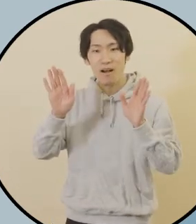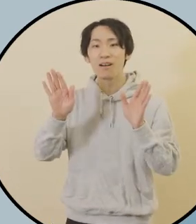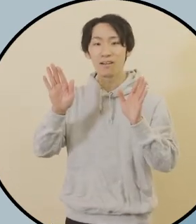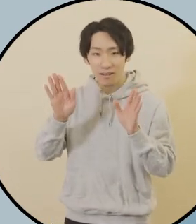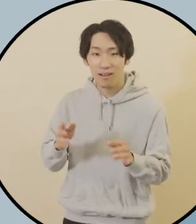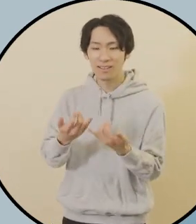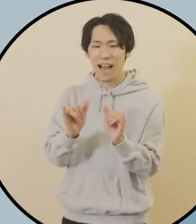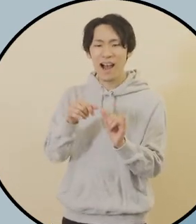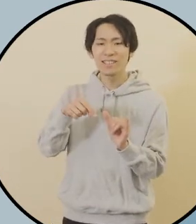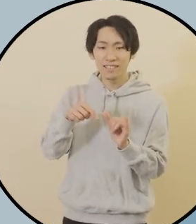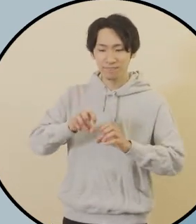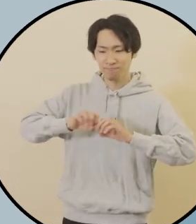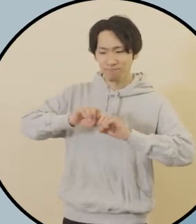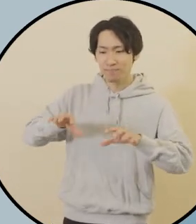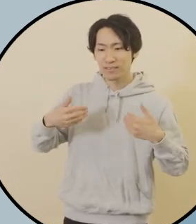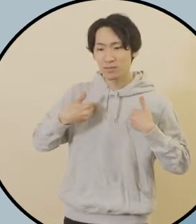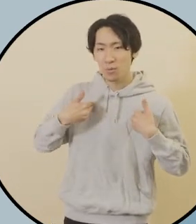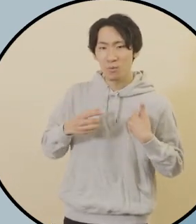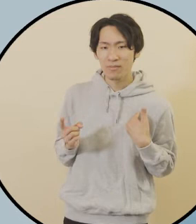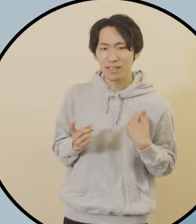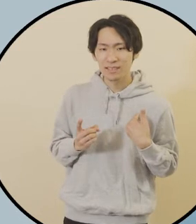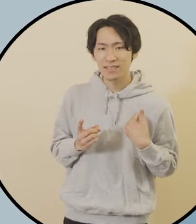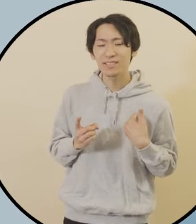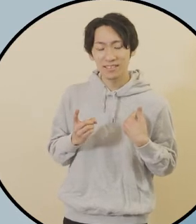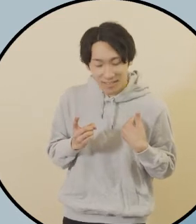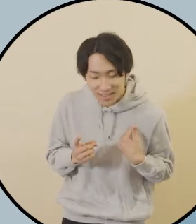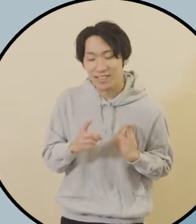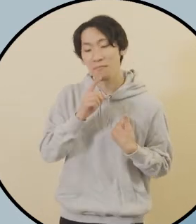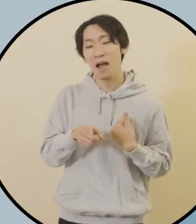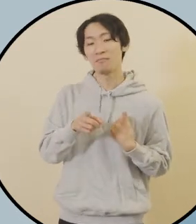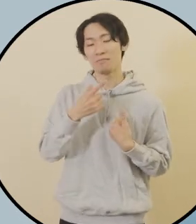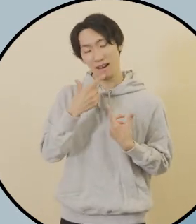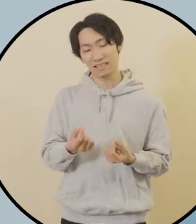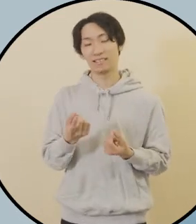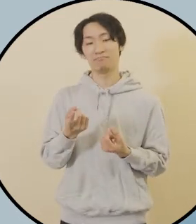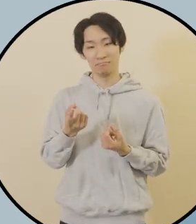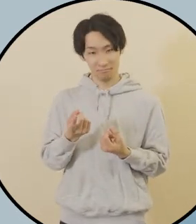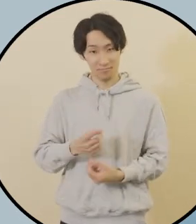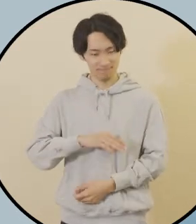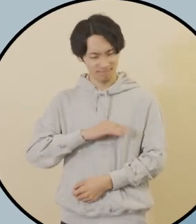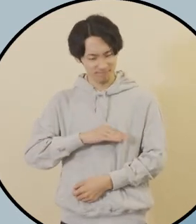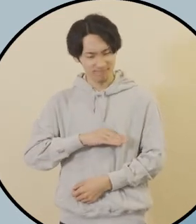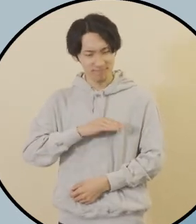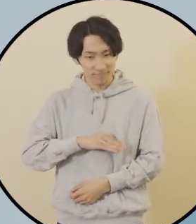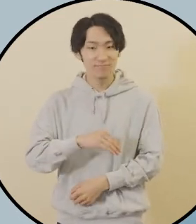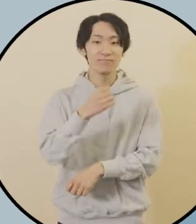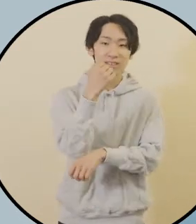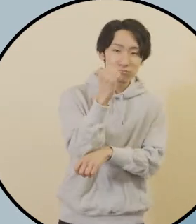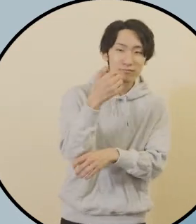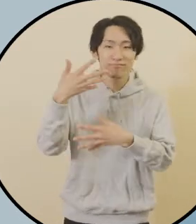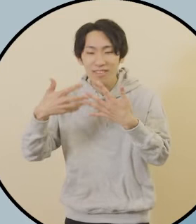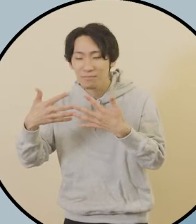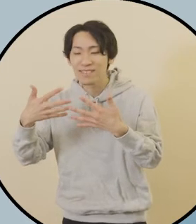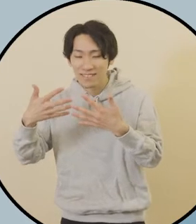どういうことをしていく社会はどういうことを発信していくべきなのかっていうとやっぱり根気強くいろんな